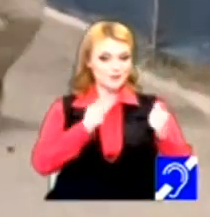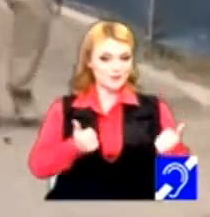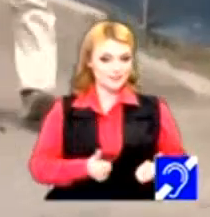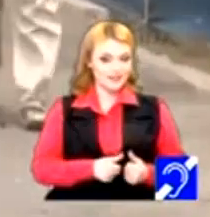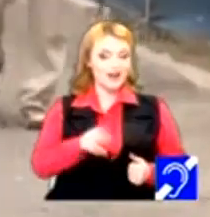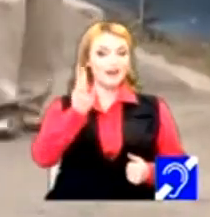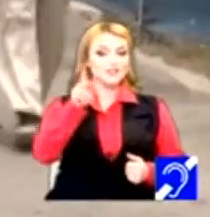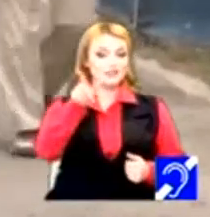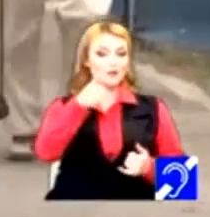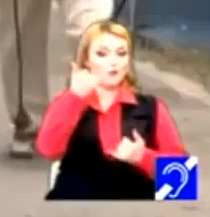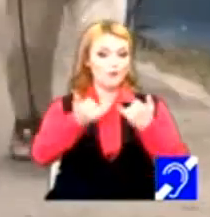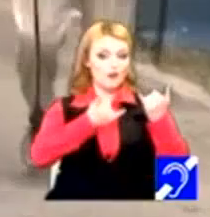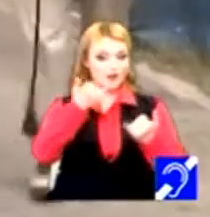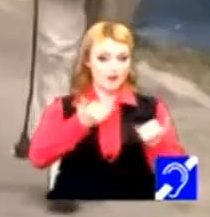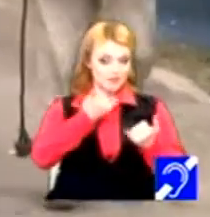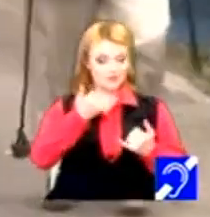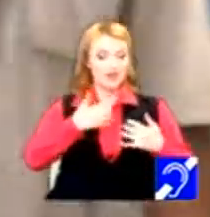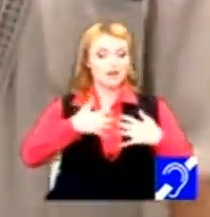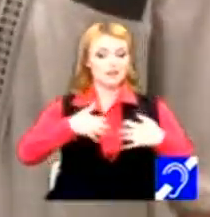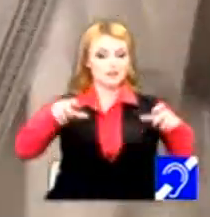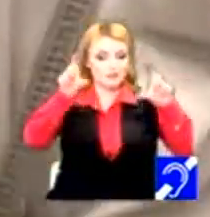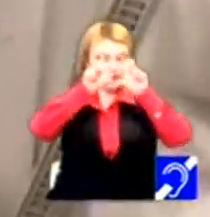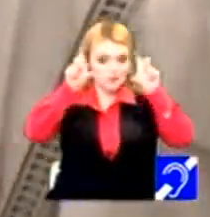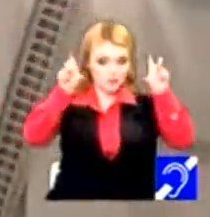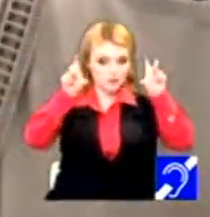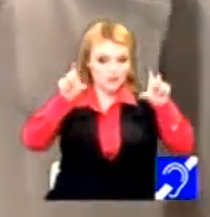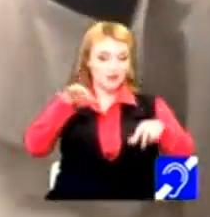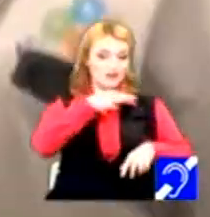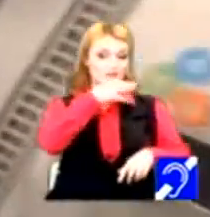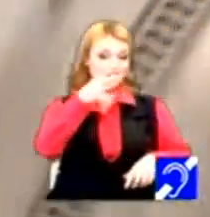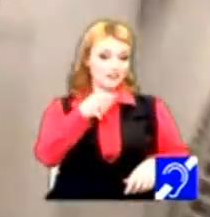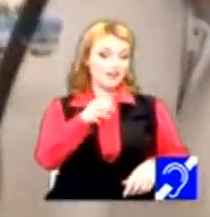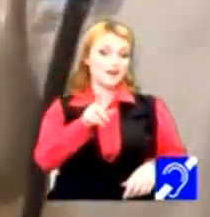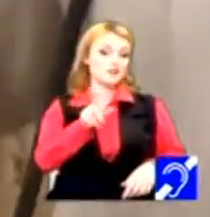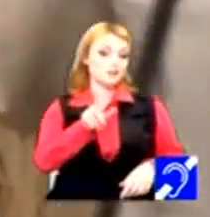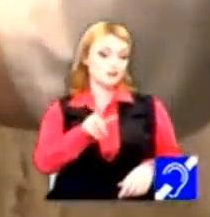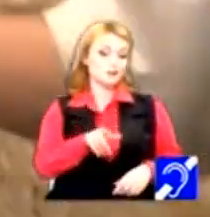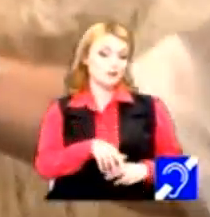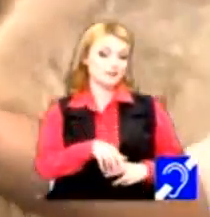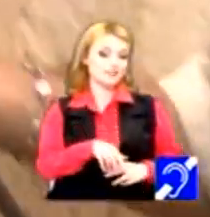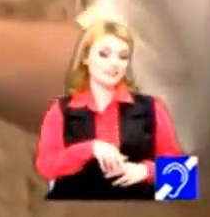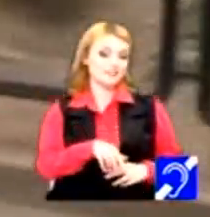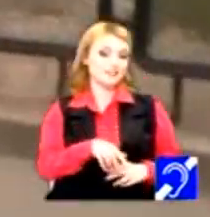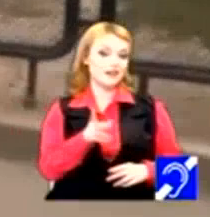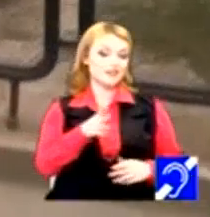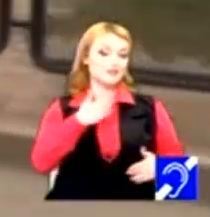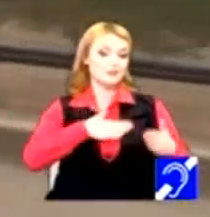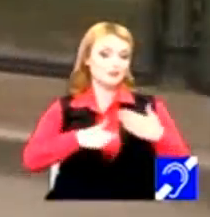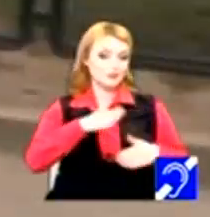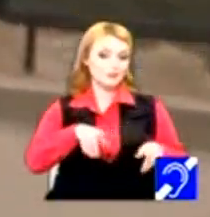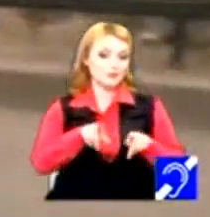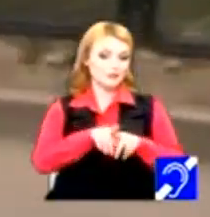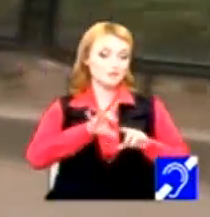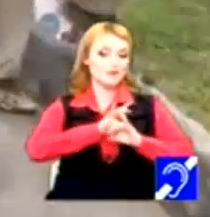au grijă de ele la grădina zoologică din Lima spun că au vrut ca și necuvântătoarele să se bucure de